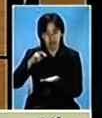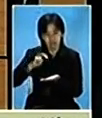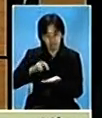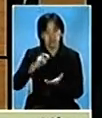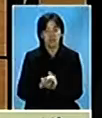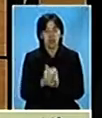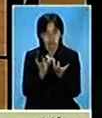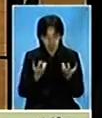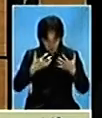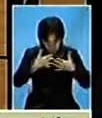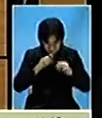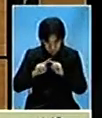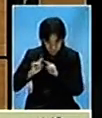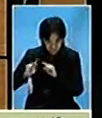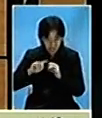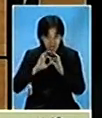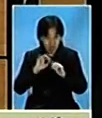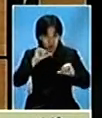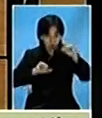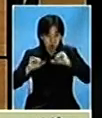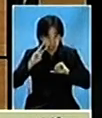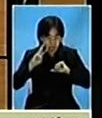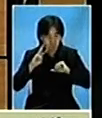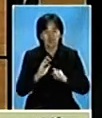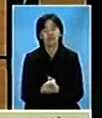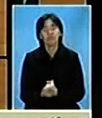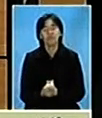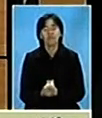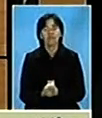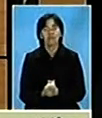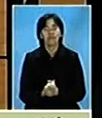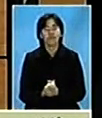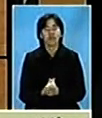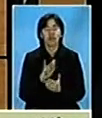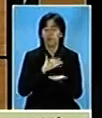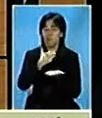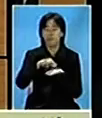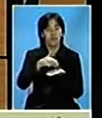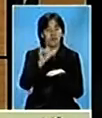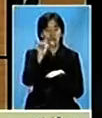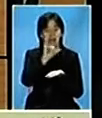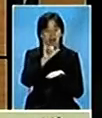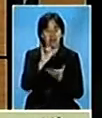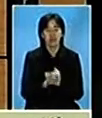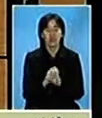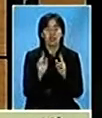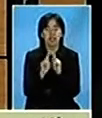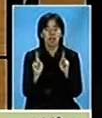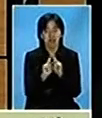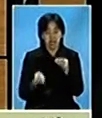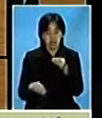ครื่องมือหรืออุปกรณ์ทางวิทยาศาสตร์การแพทย์ซึ่งผมจะยังไม่พูดถึงสิ่งที่กรรมาธิการได้เ